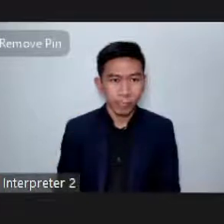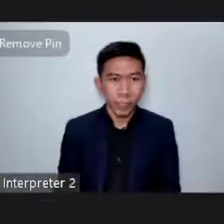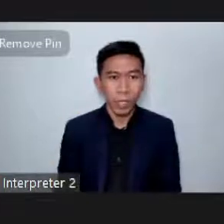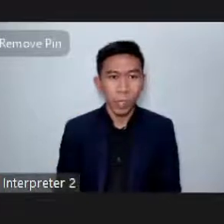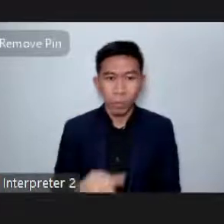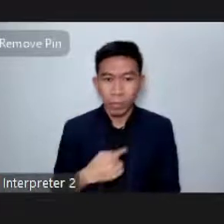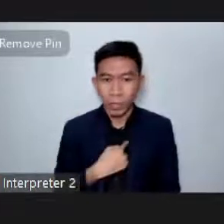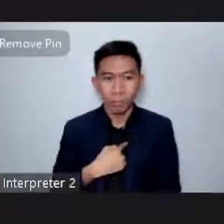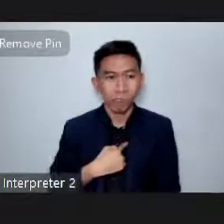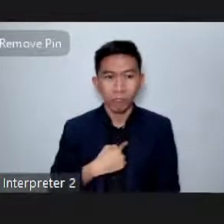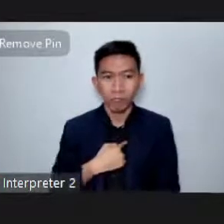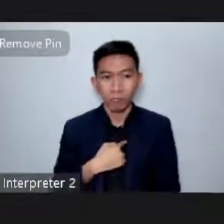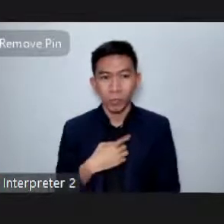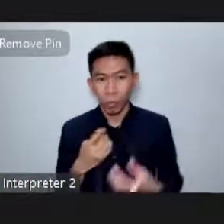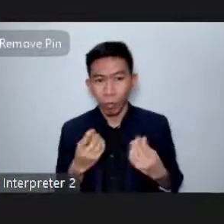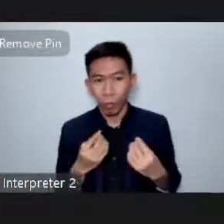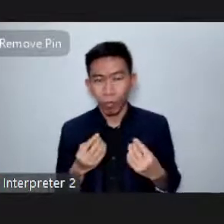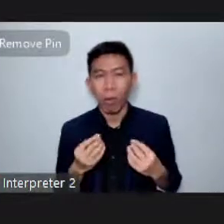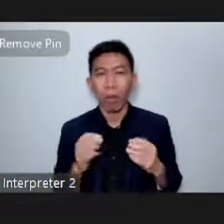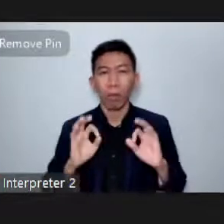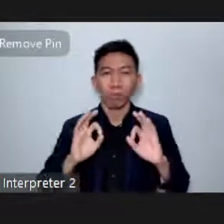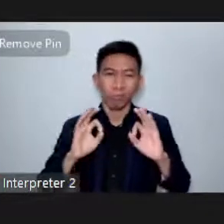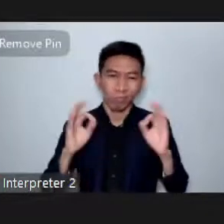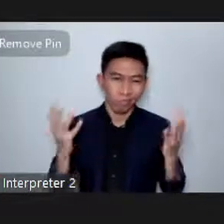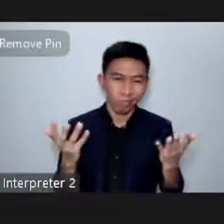Sa atin wala akong magawa. Kung pira.